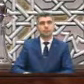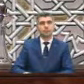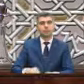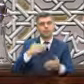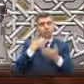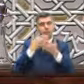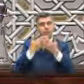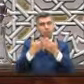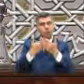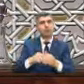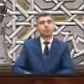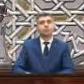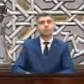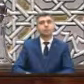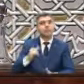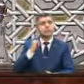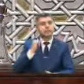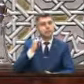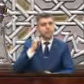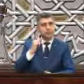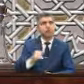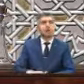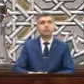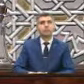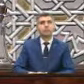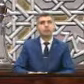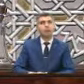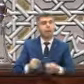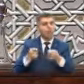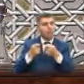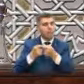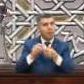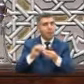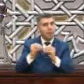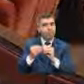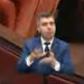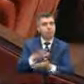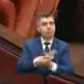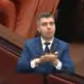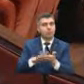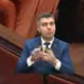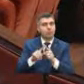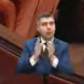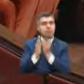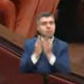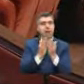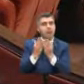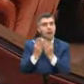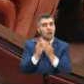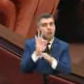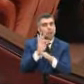شكرا السيد نائب المحترم. دائما في نفس السياق ونفس الإشكال، وهو تم دروس في العالم